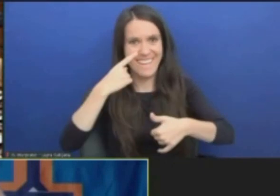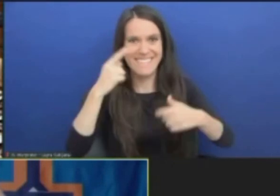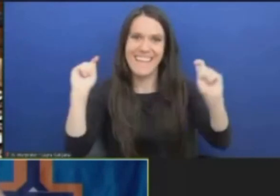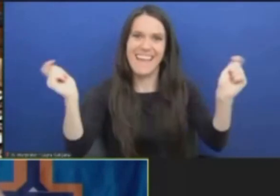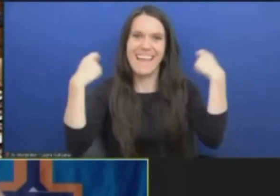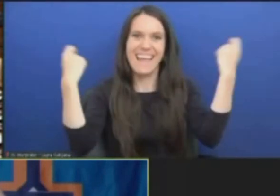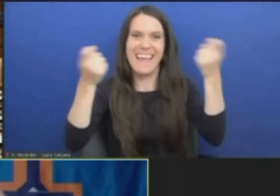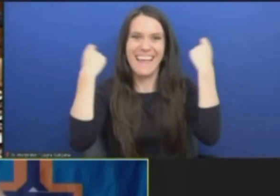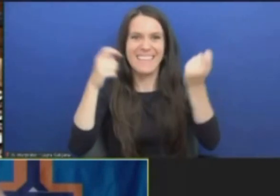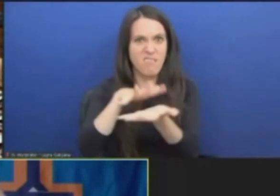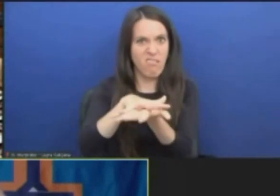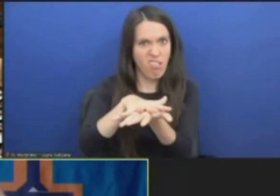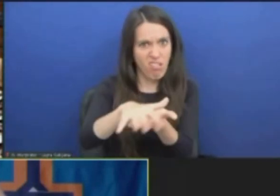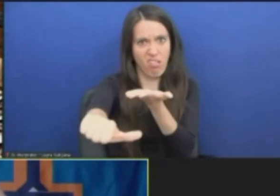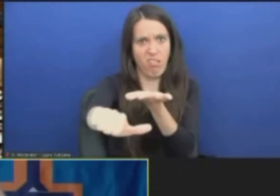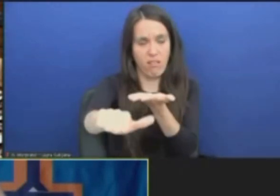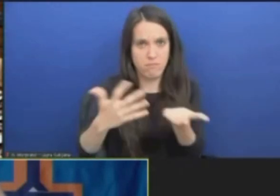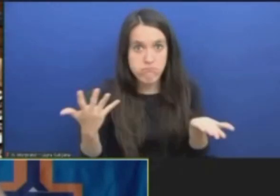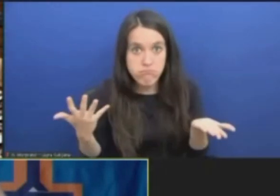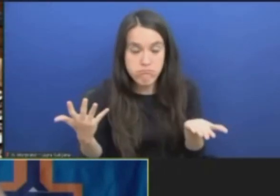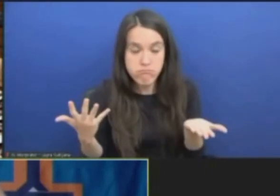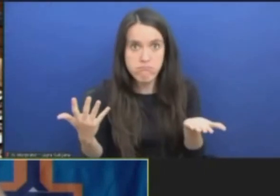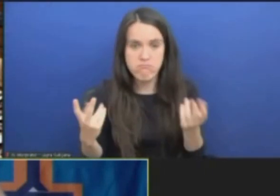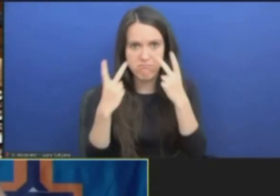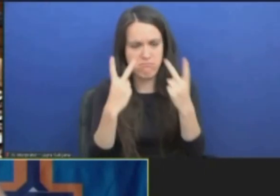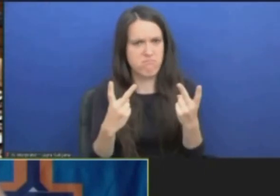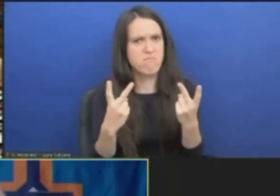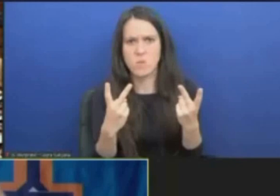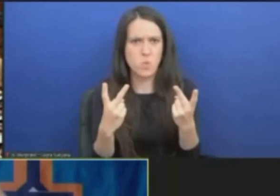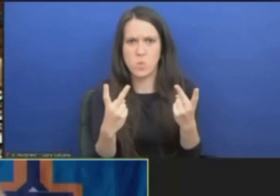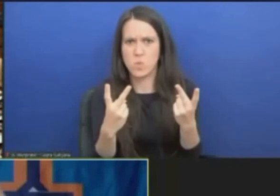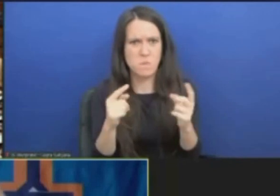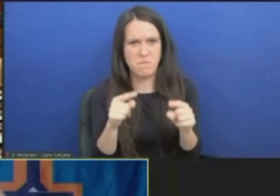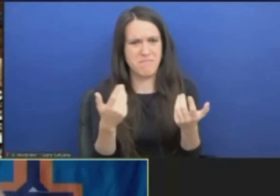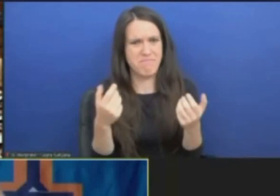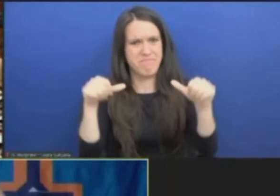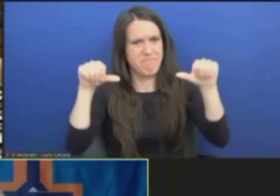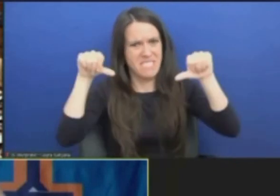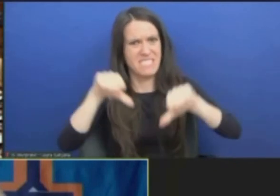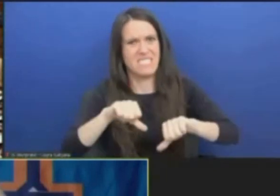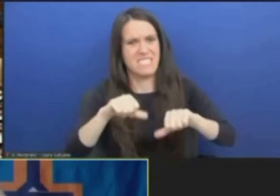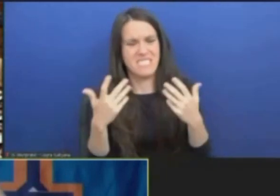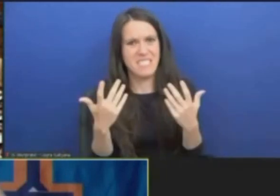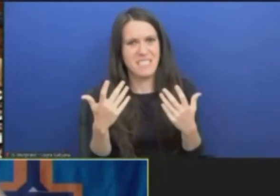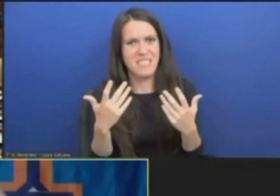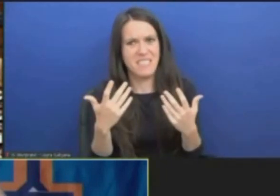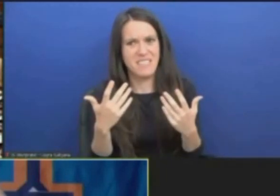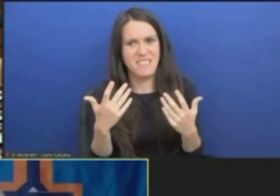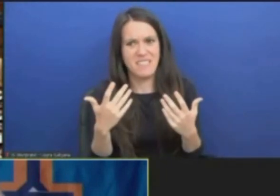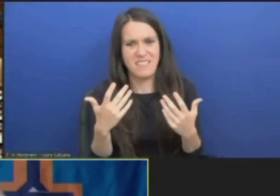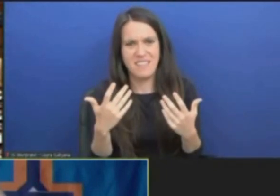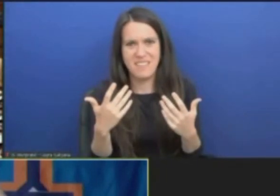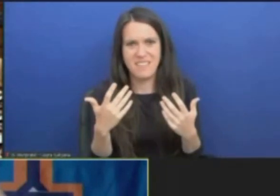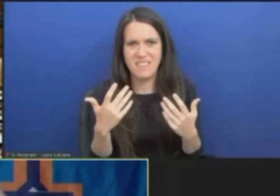народа унизить семьи погибших и задержанных также в убийствах и пытках армянских гражданских лиц и пограничников